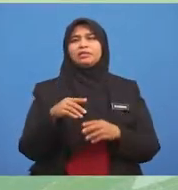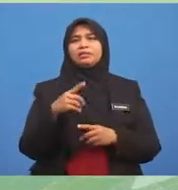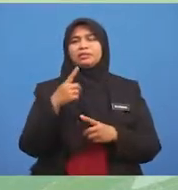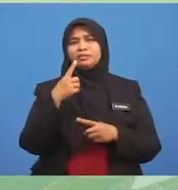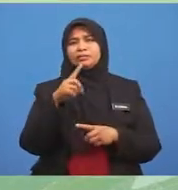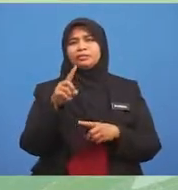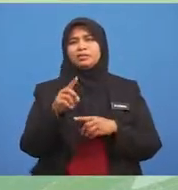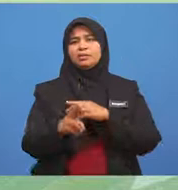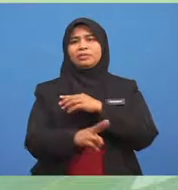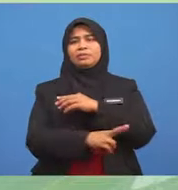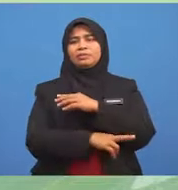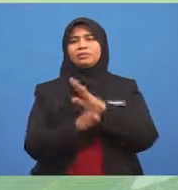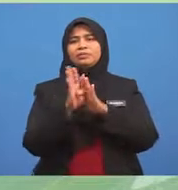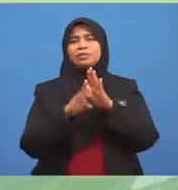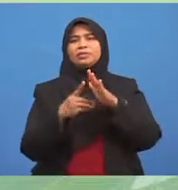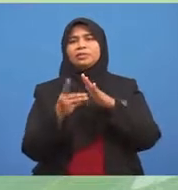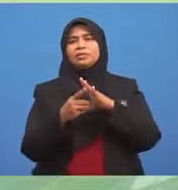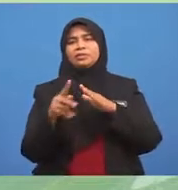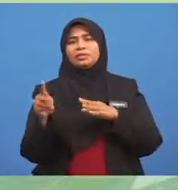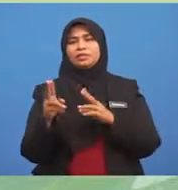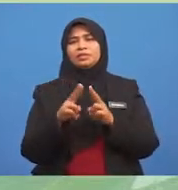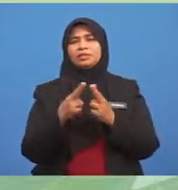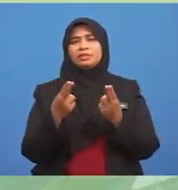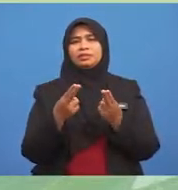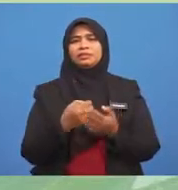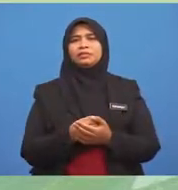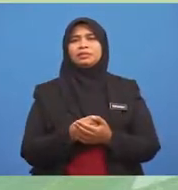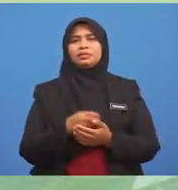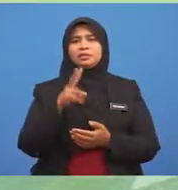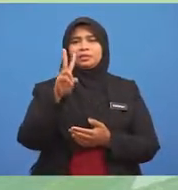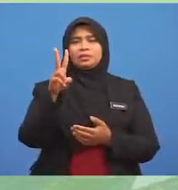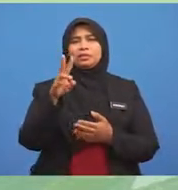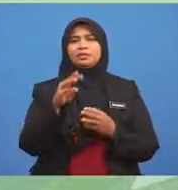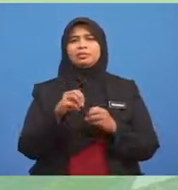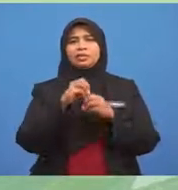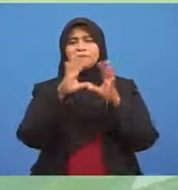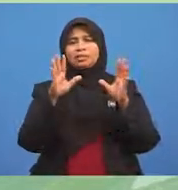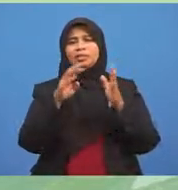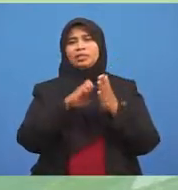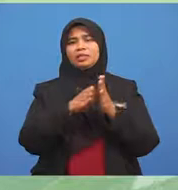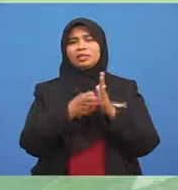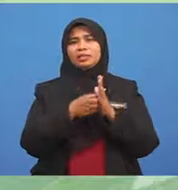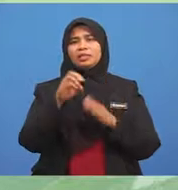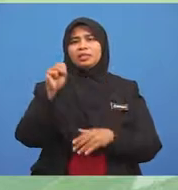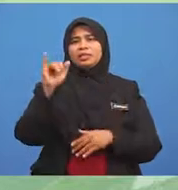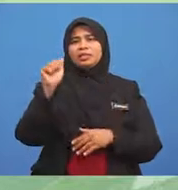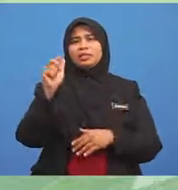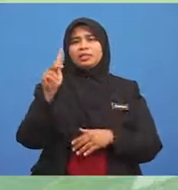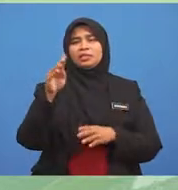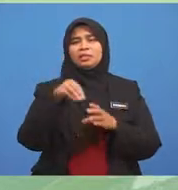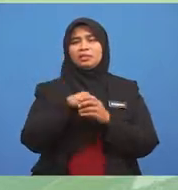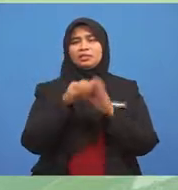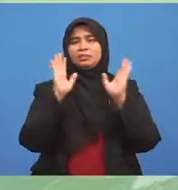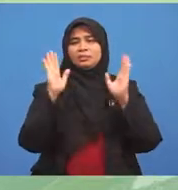tuntutan hukum berdasarkan hadis. Kedua, menyatakan pengertian syak dalam